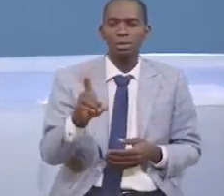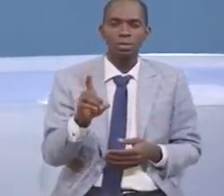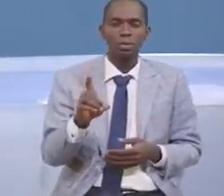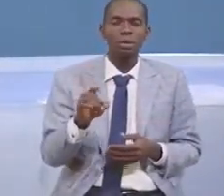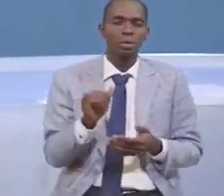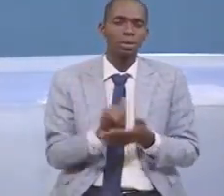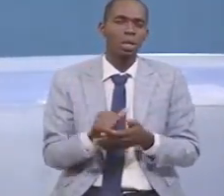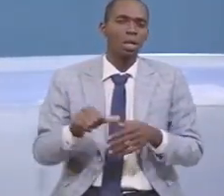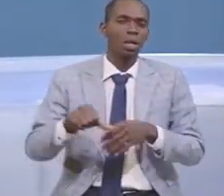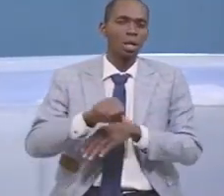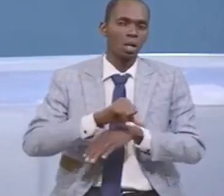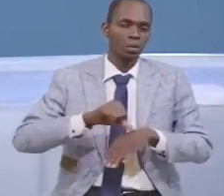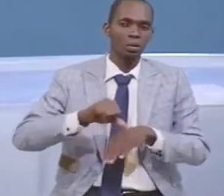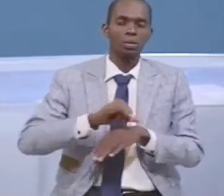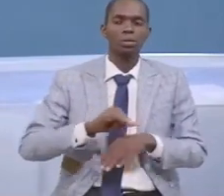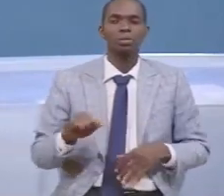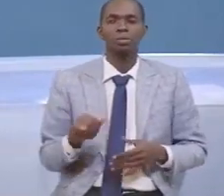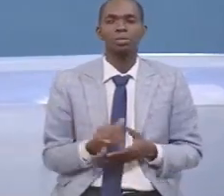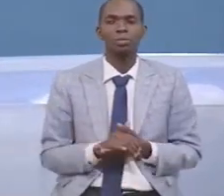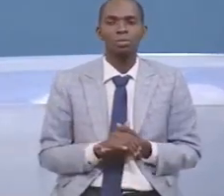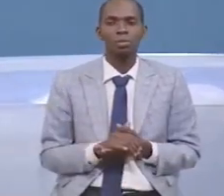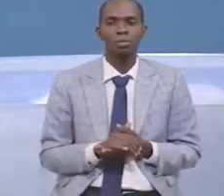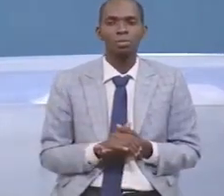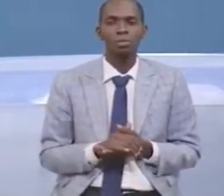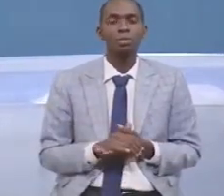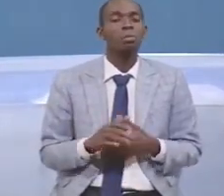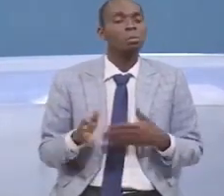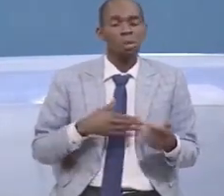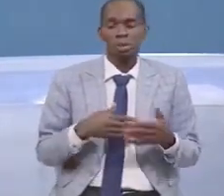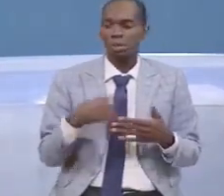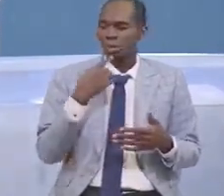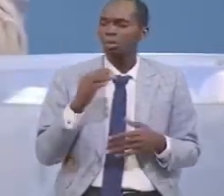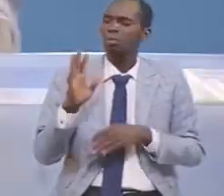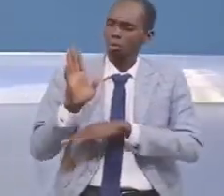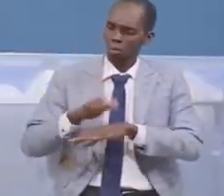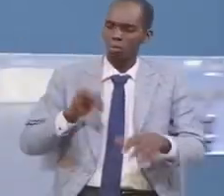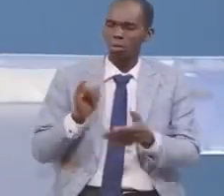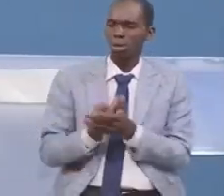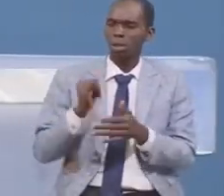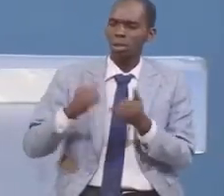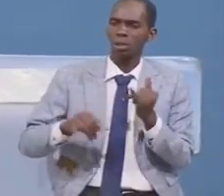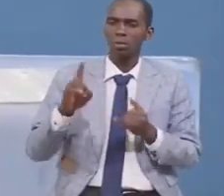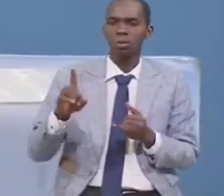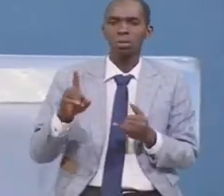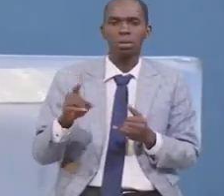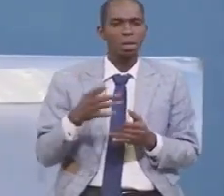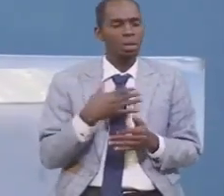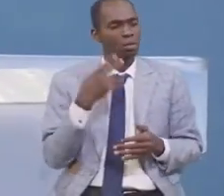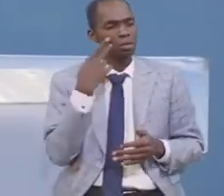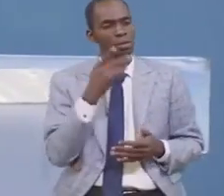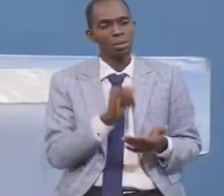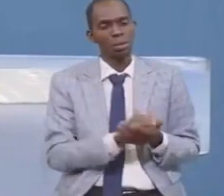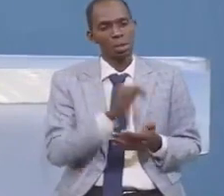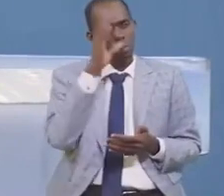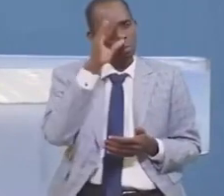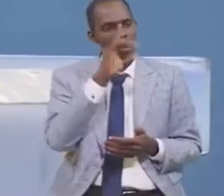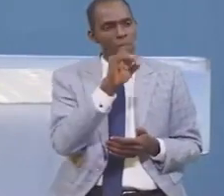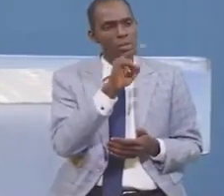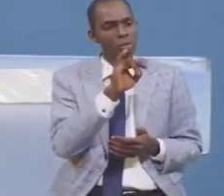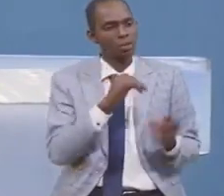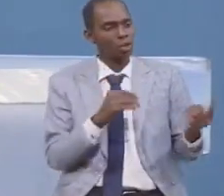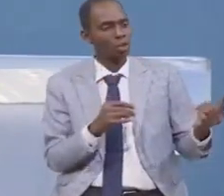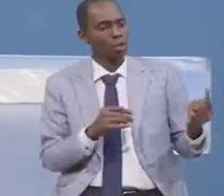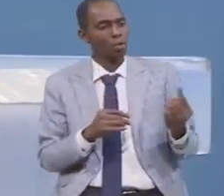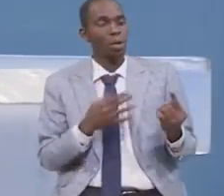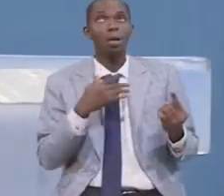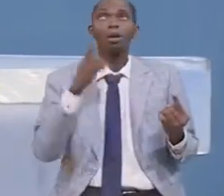అట్టి అభిషేకాన్ని దావీదుకి ఇవ్వలేడు. Says call him. పిలవండి. Look at David coming. దావీదు వస్తున్నాడు చూడండి. And God said